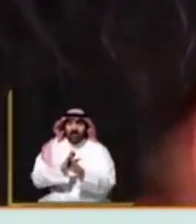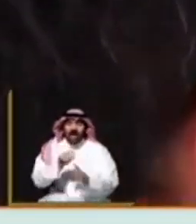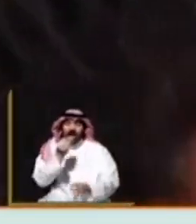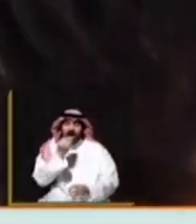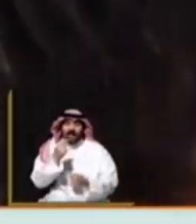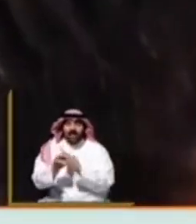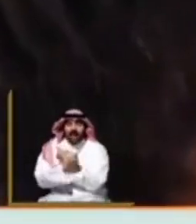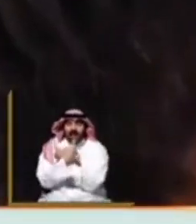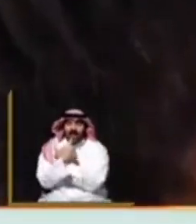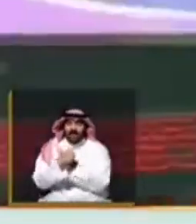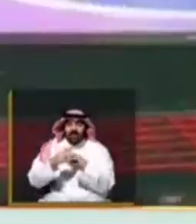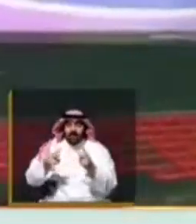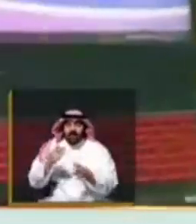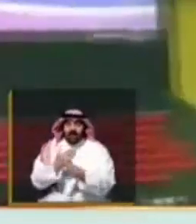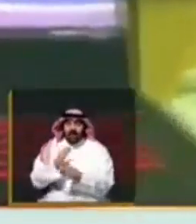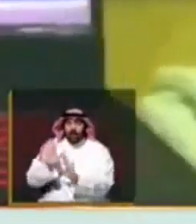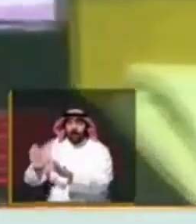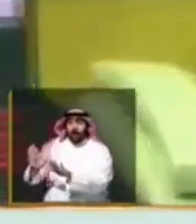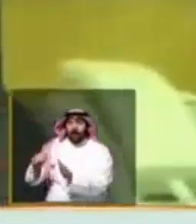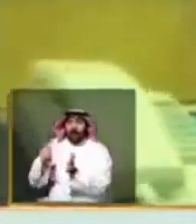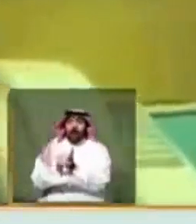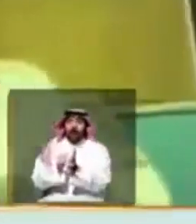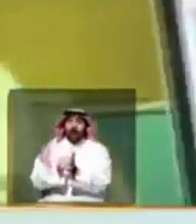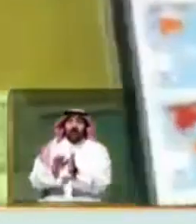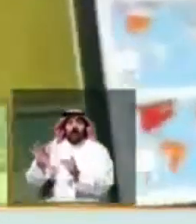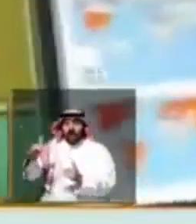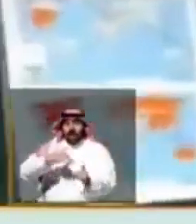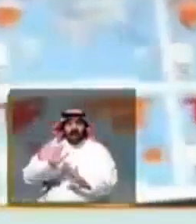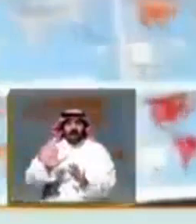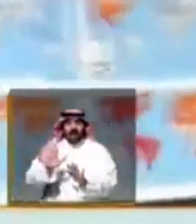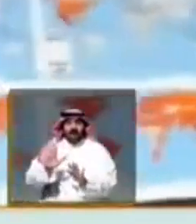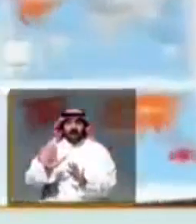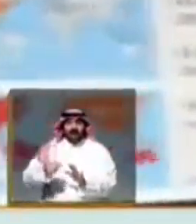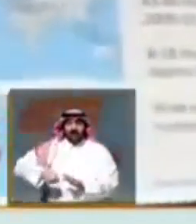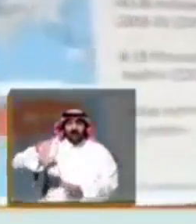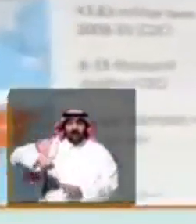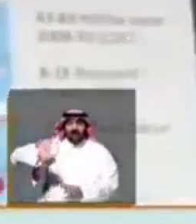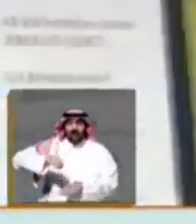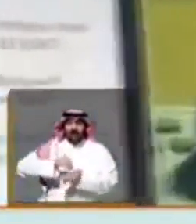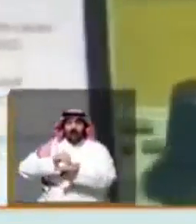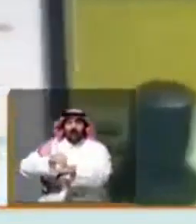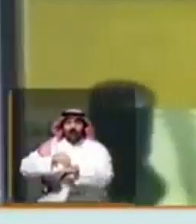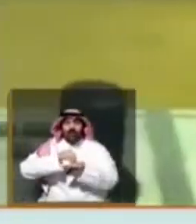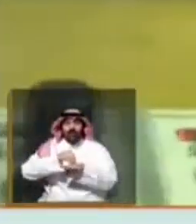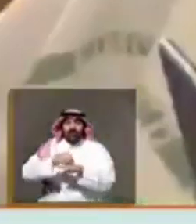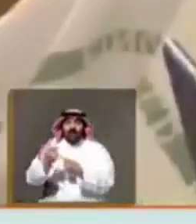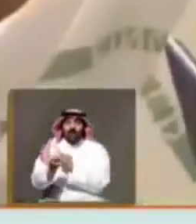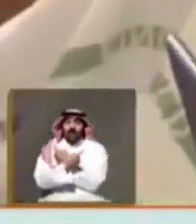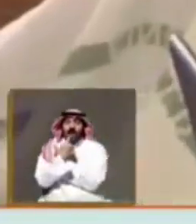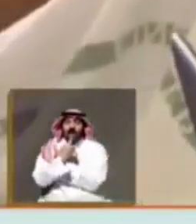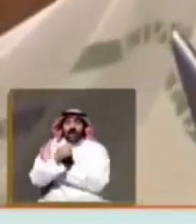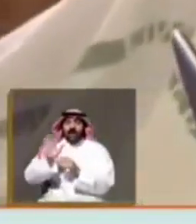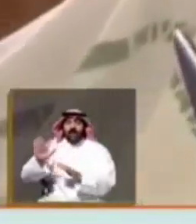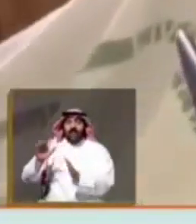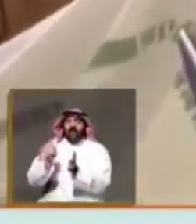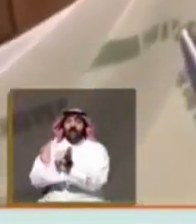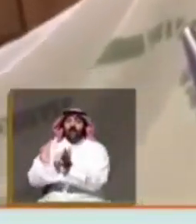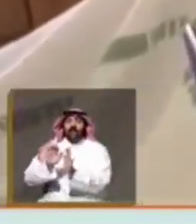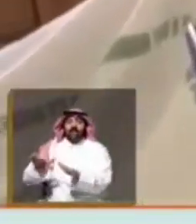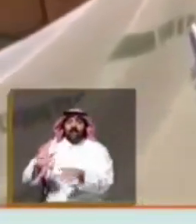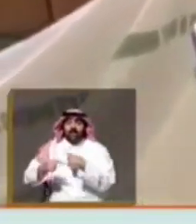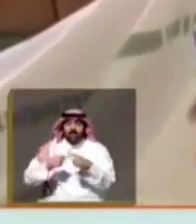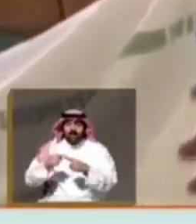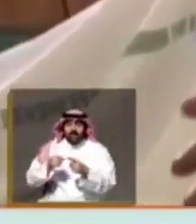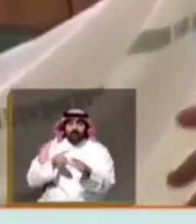الأدوية للمستفيدين لمنازلهم دون الحاجة لحضورهم للمستشفى. كما أوقف العمل بالعيادات الخارجية وزيارة المرضى